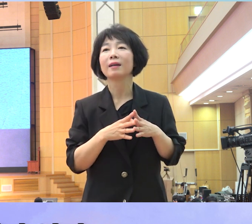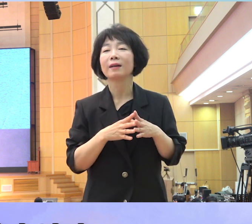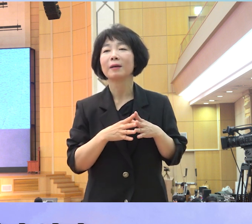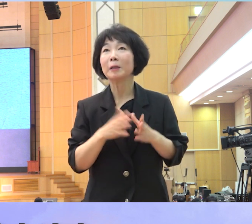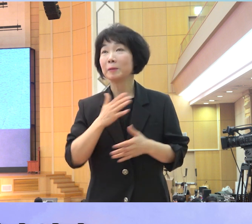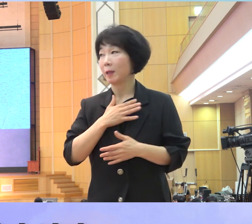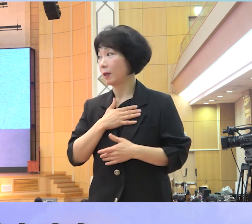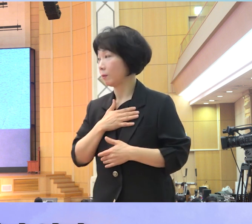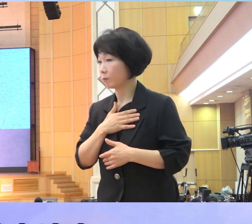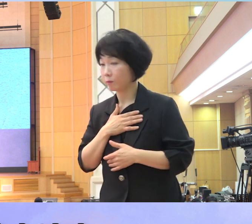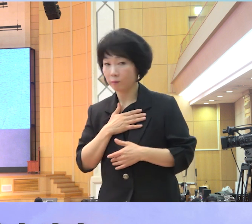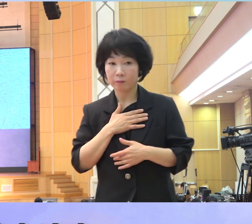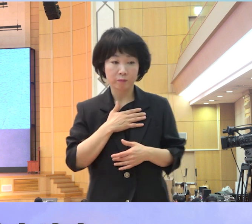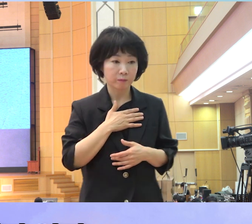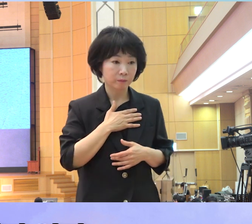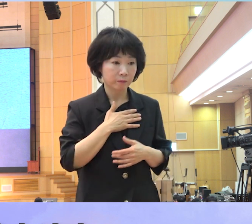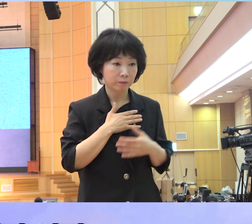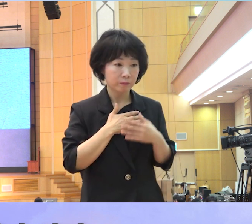제가